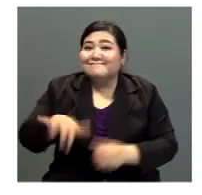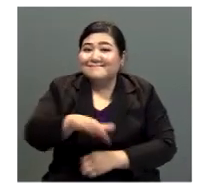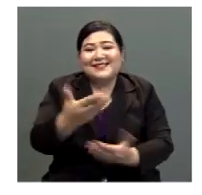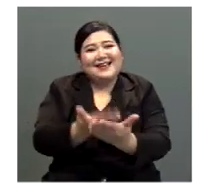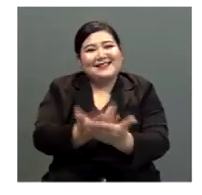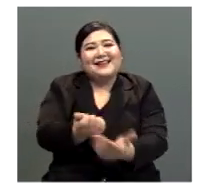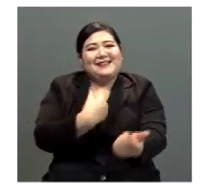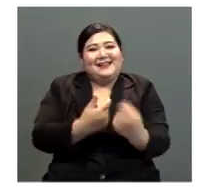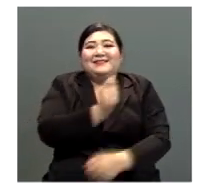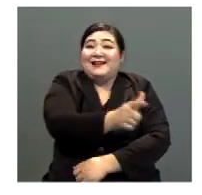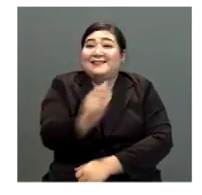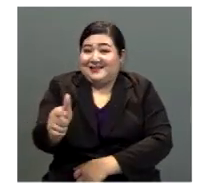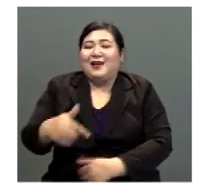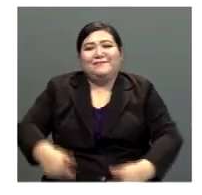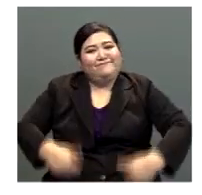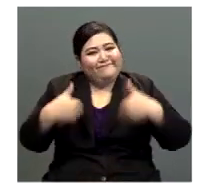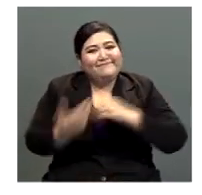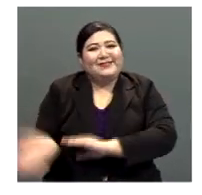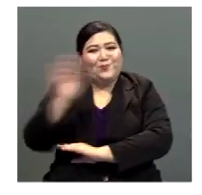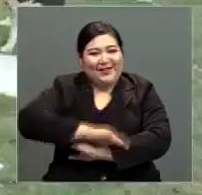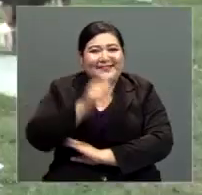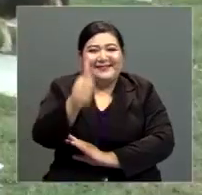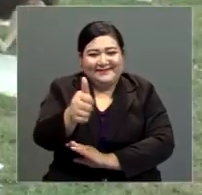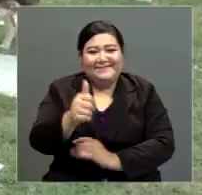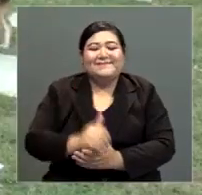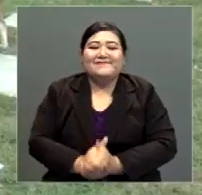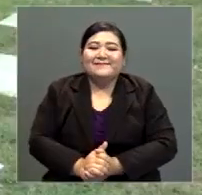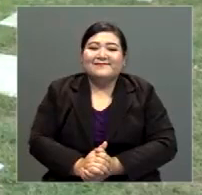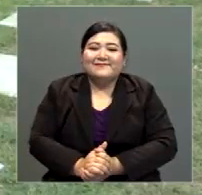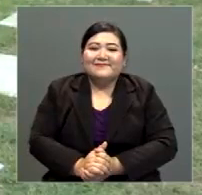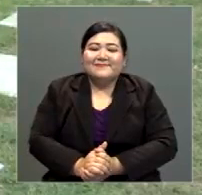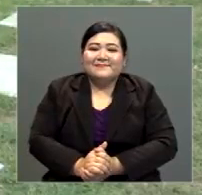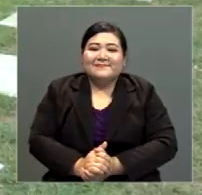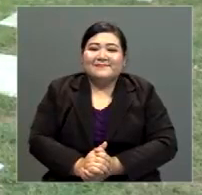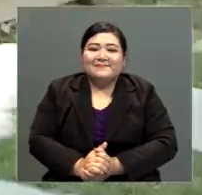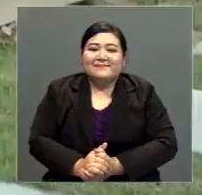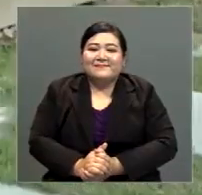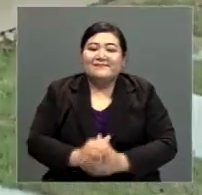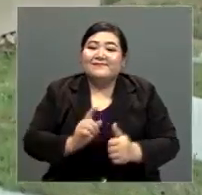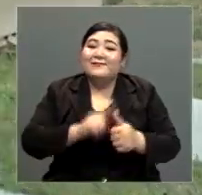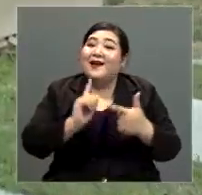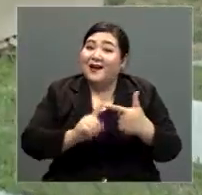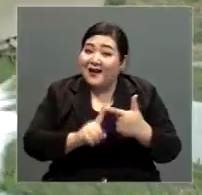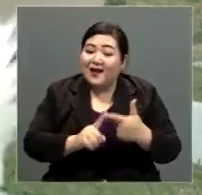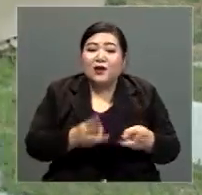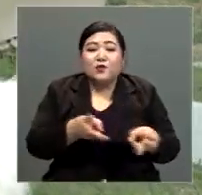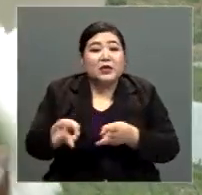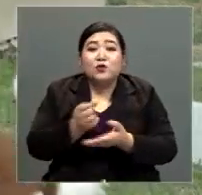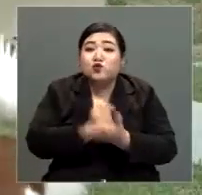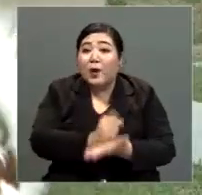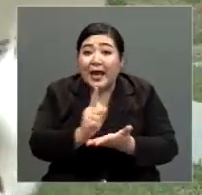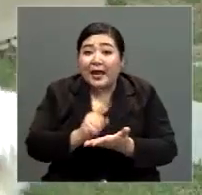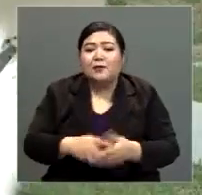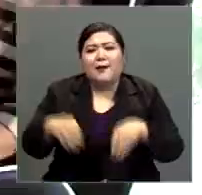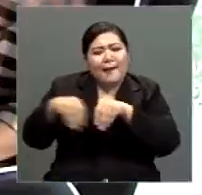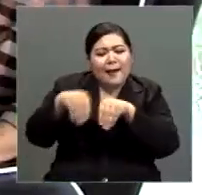ในส่วนนี้ไปใช้จ่ายในชีวิตประจำวันได้นั่นเองค่ะส่วนมาตรการช่วยเหลือต่อมาก็เพื่อสนับสนุนการเว้นระยะห่างทางสังค